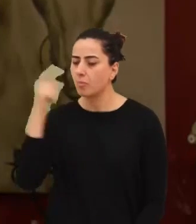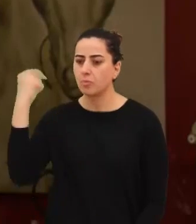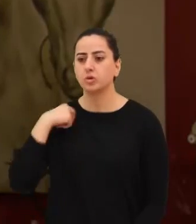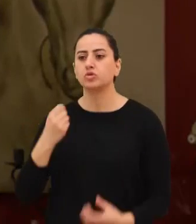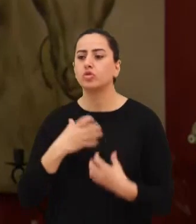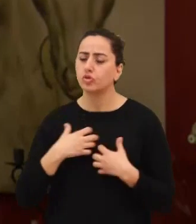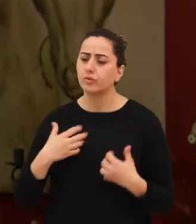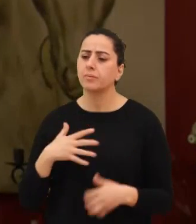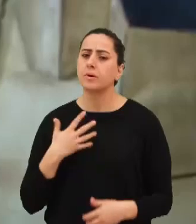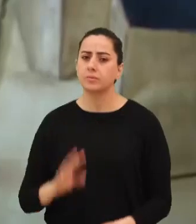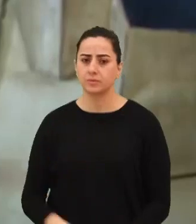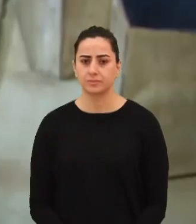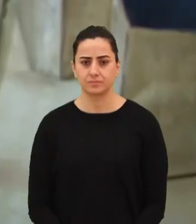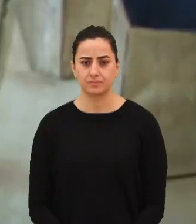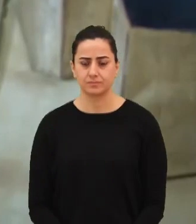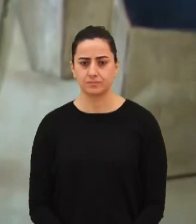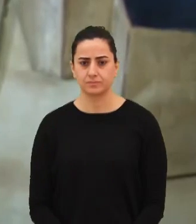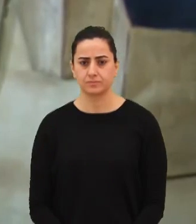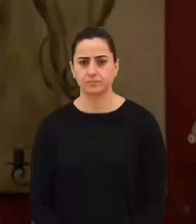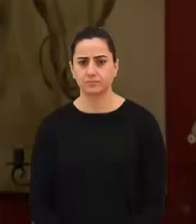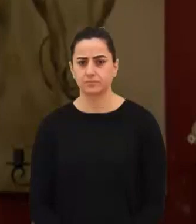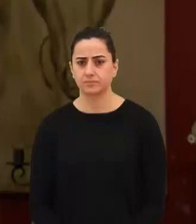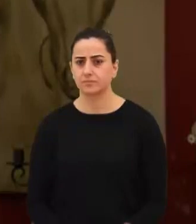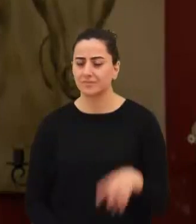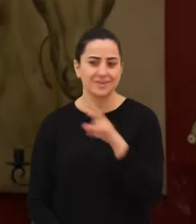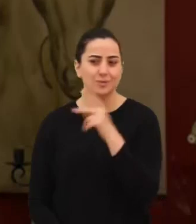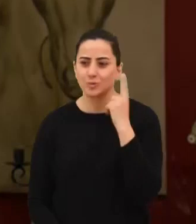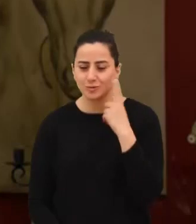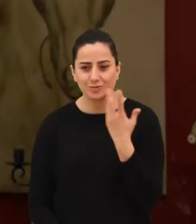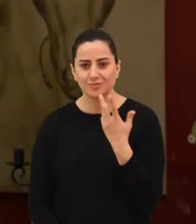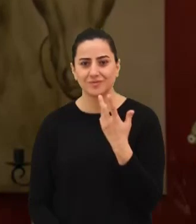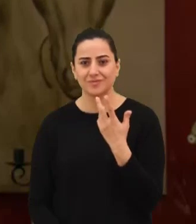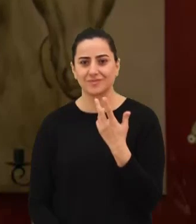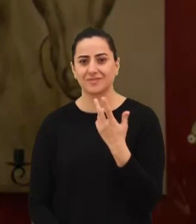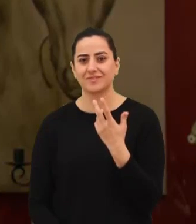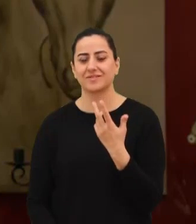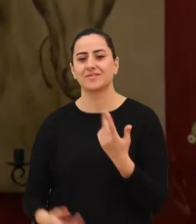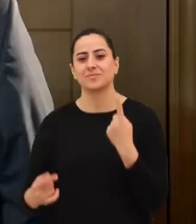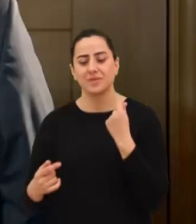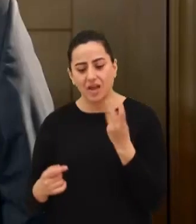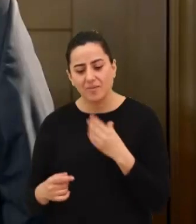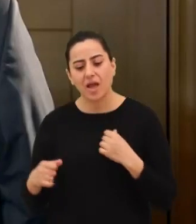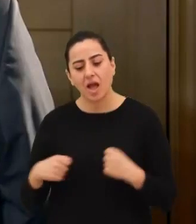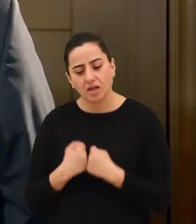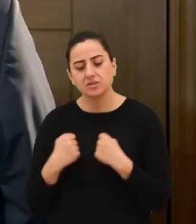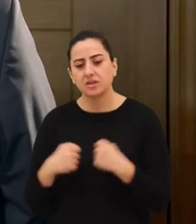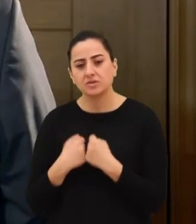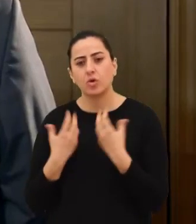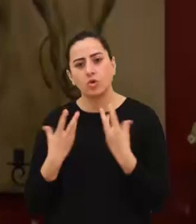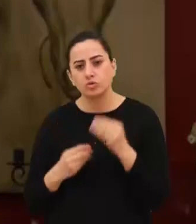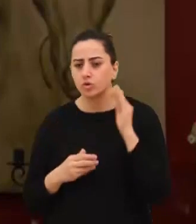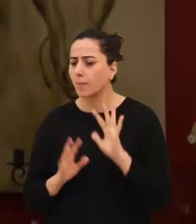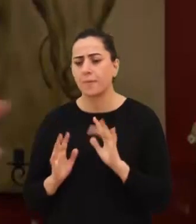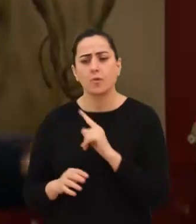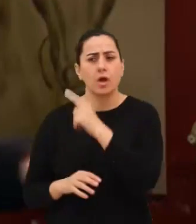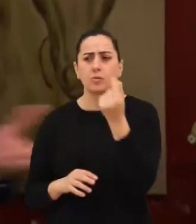Siz merak etmeyin ya. Ya siz ne duydunuz bilmiyorum yani. Bir iki ufak aksilik yaşadım. Başıma aksilikler geldi. O kadar ama